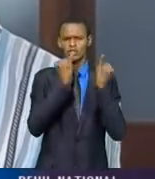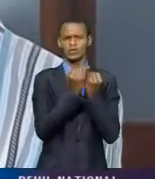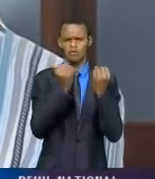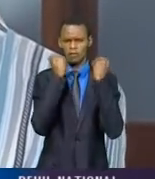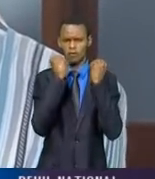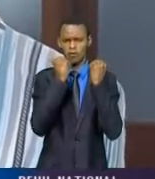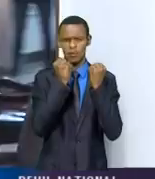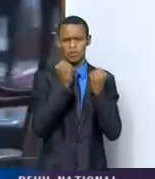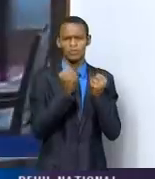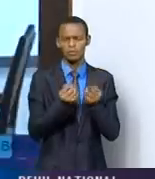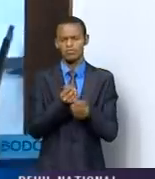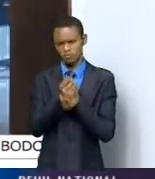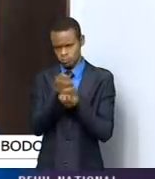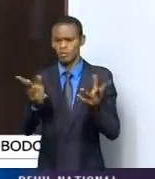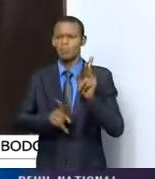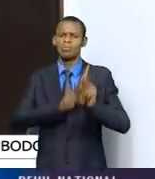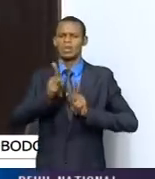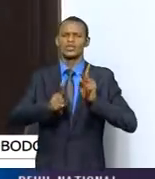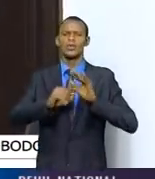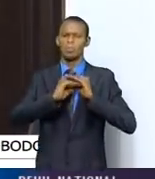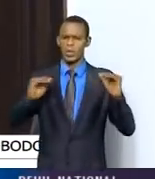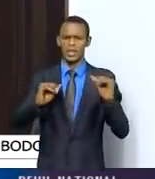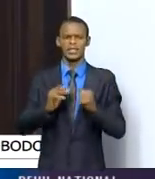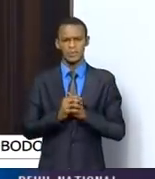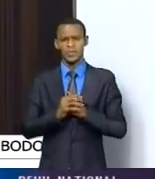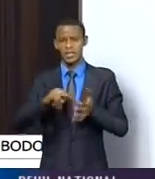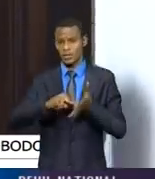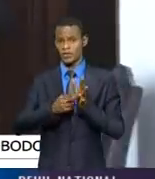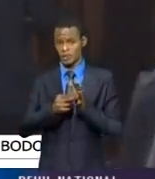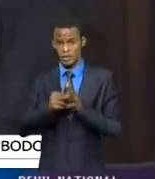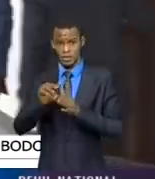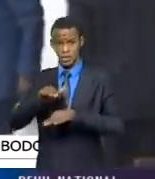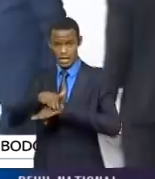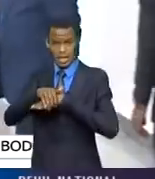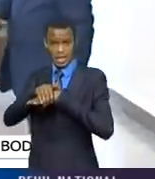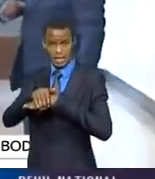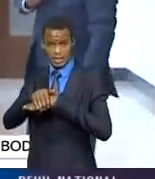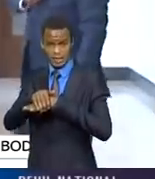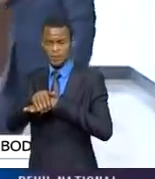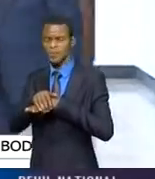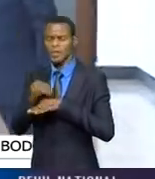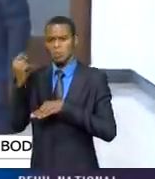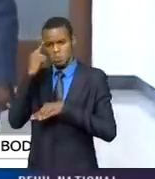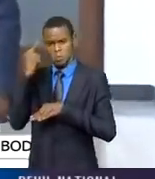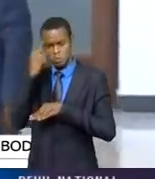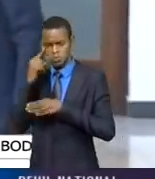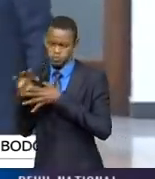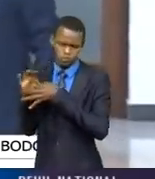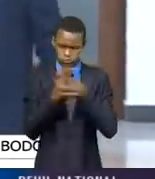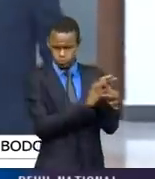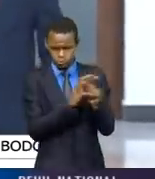séné est enlevée en dehors de la diplomatie classique nangon britten pense pouvoir renforcer la coopération bilatérale